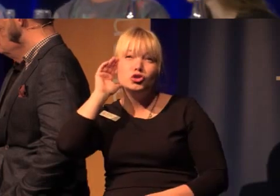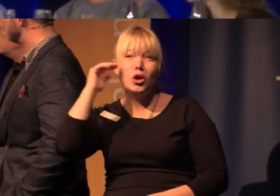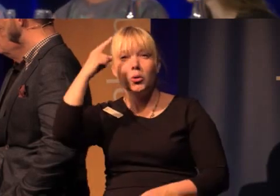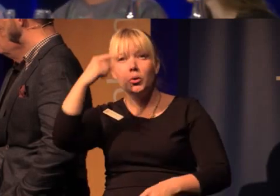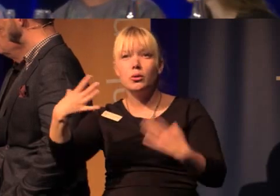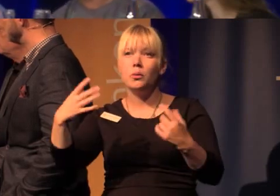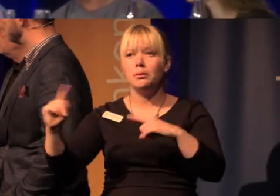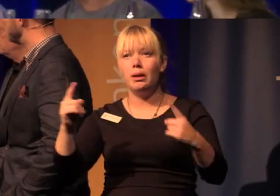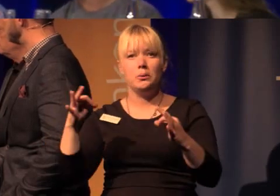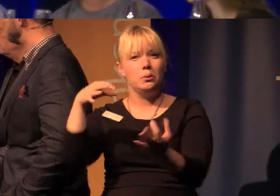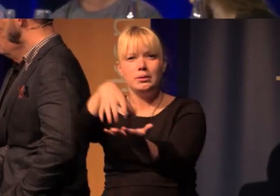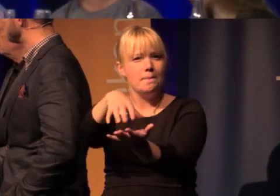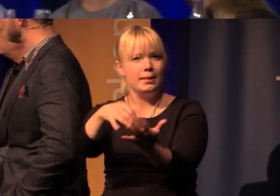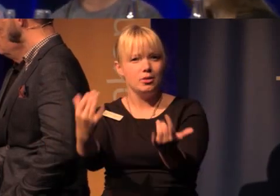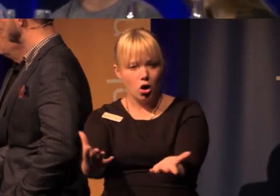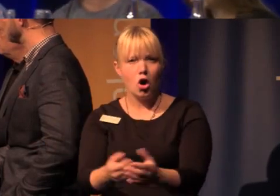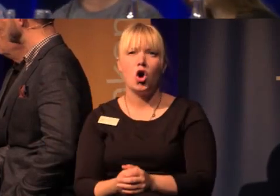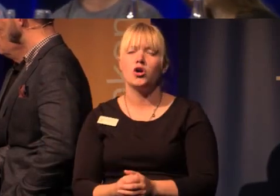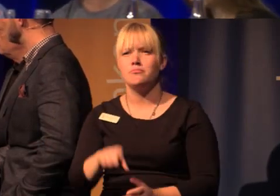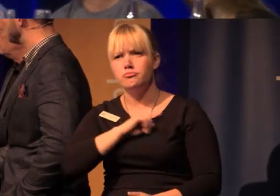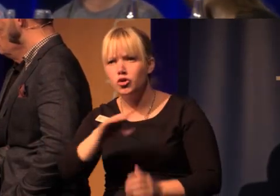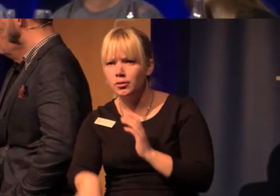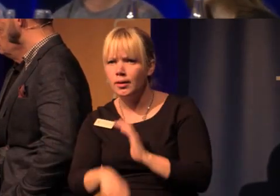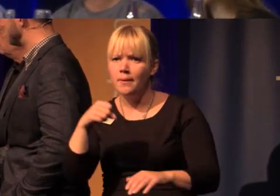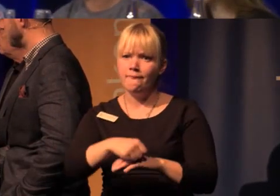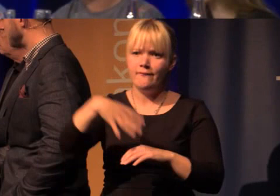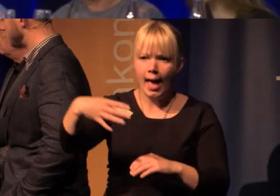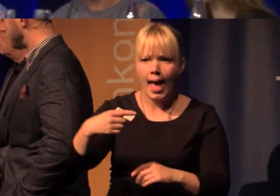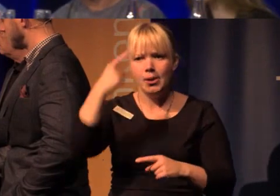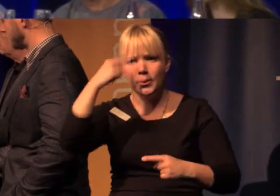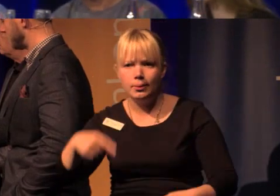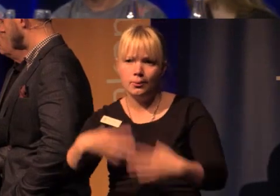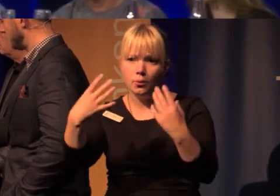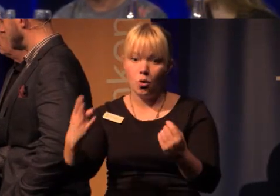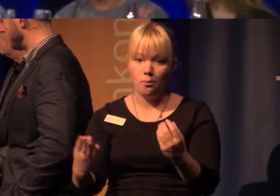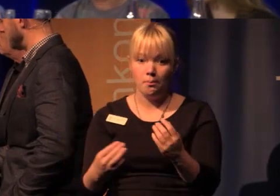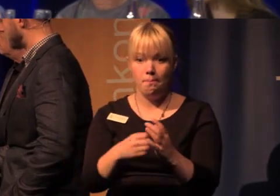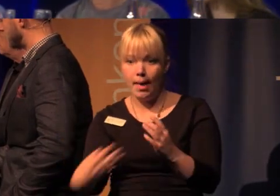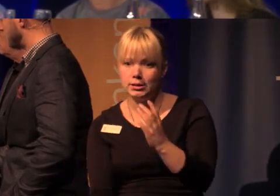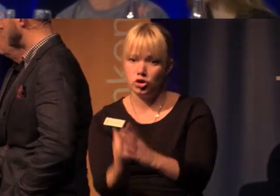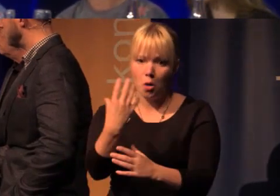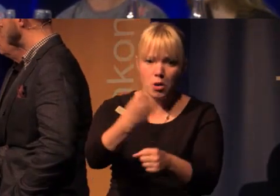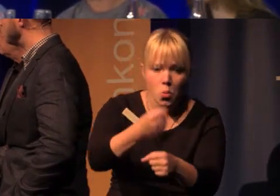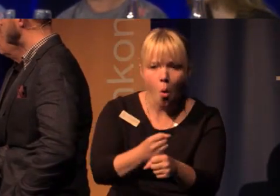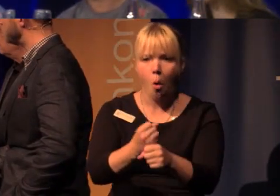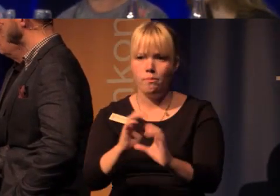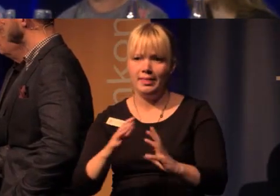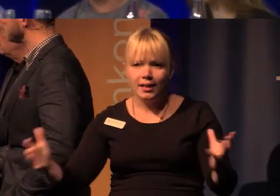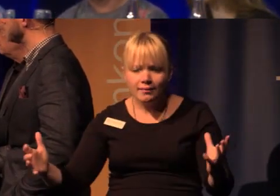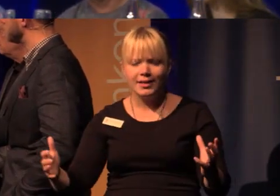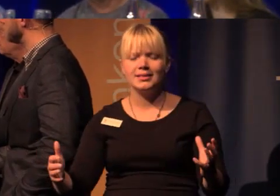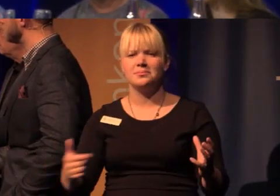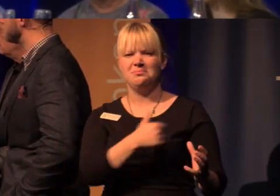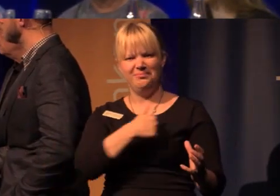i samhället idag angående kultur, då handlar det väldigt mycket om vilket värde kultur skapar för samhälle, om det skapar jobb, skapar tillväxt. Men vi vill också föra fram